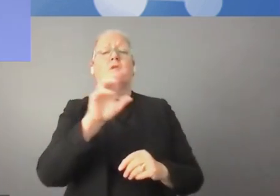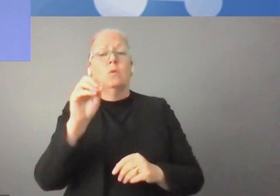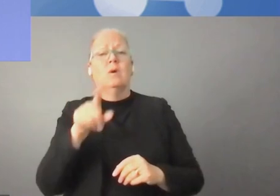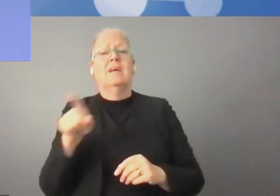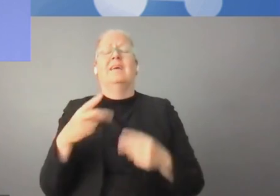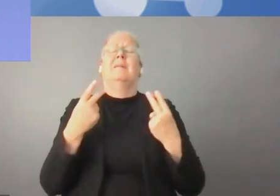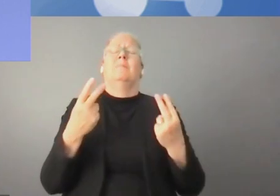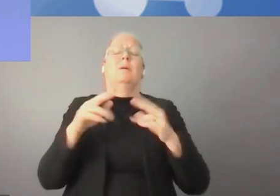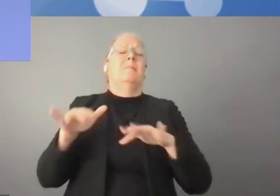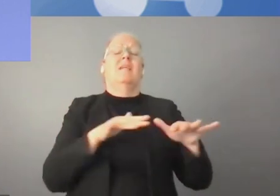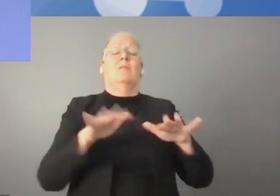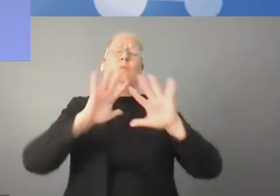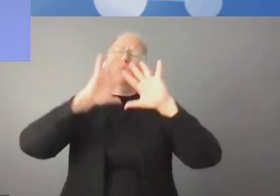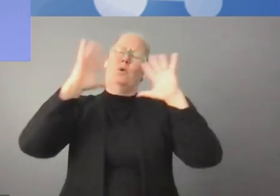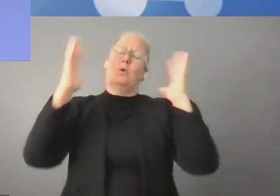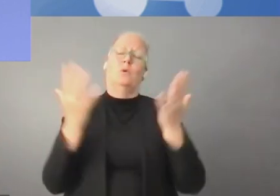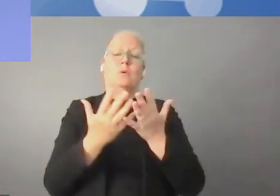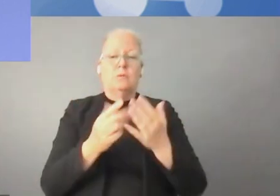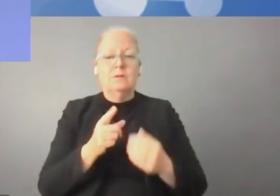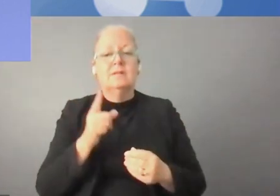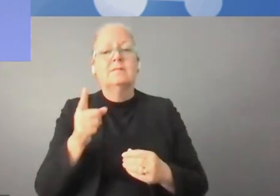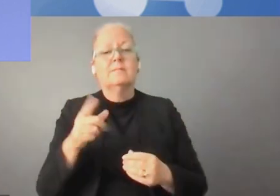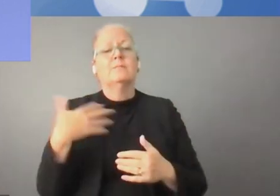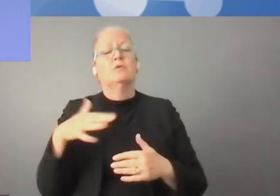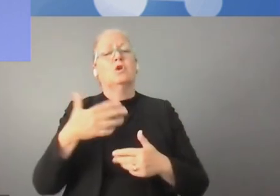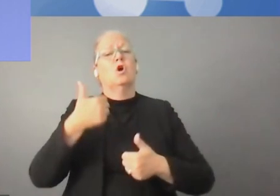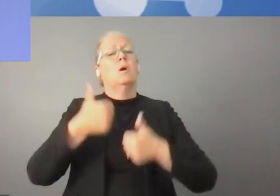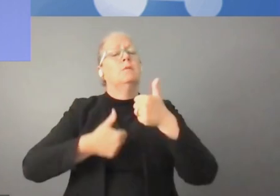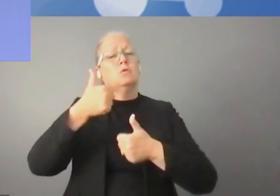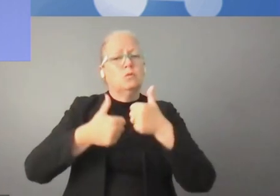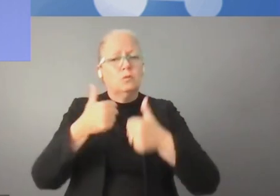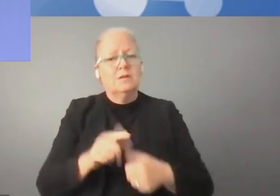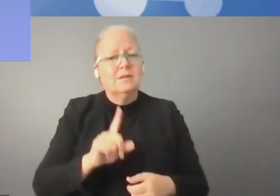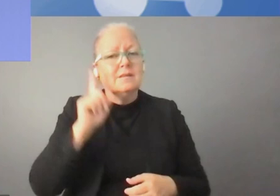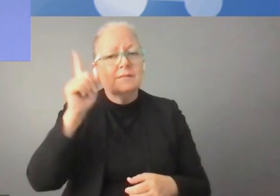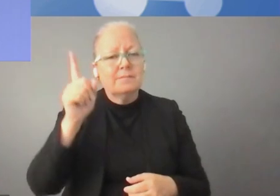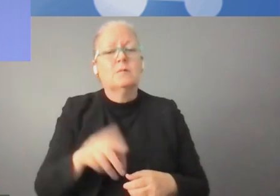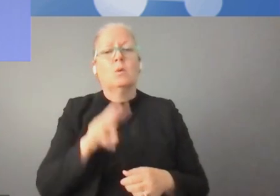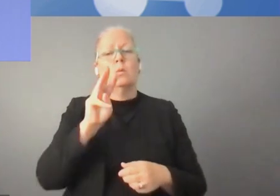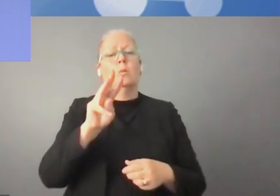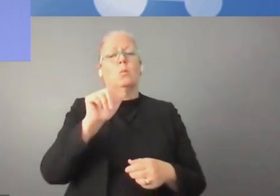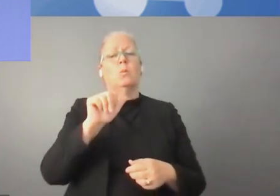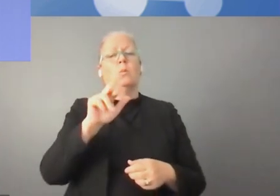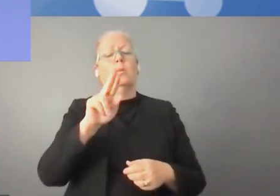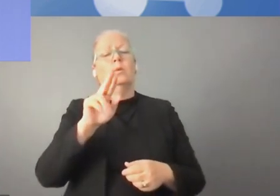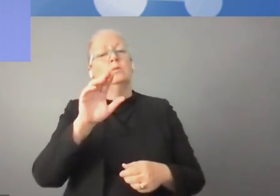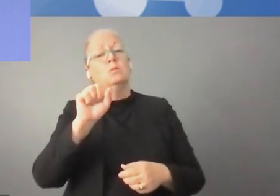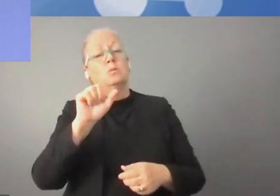konkurs pianistyczny. Mając lat 18, występował już w Paryżu. punkt przełomowy nastąpił w